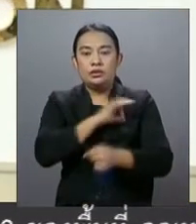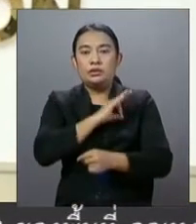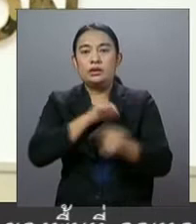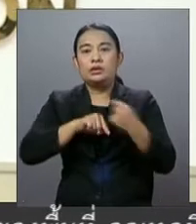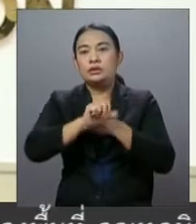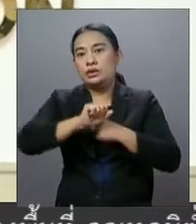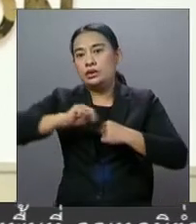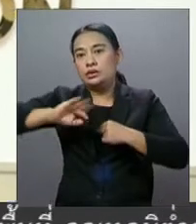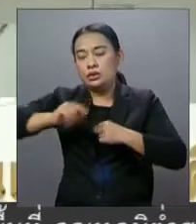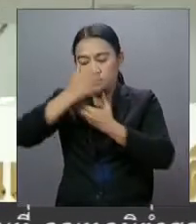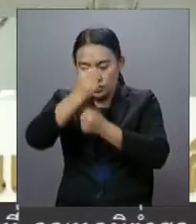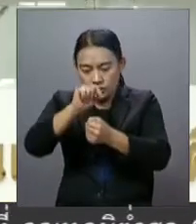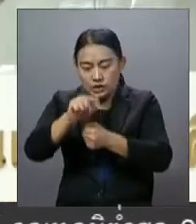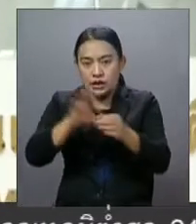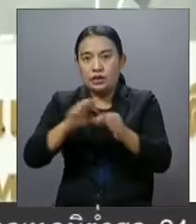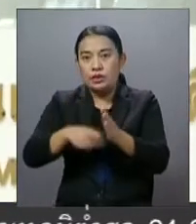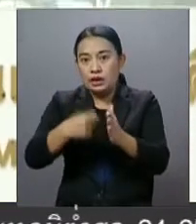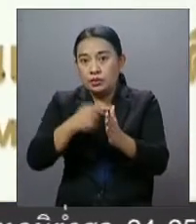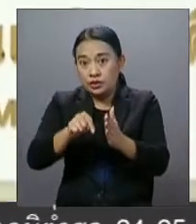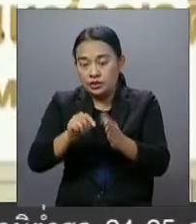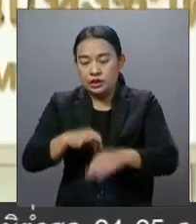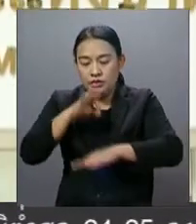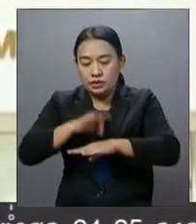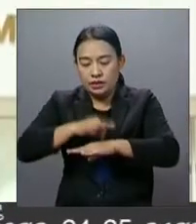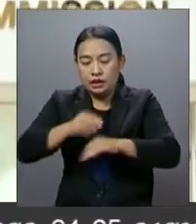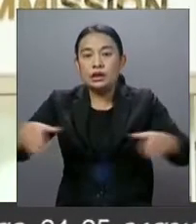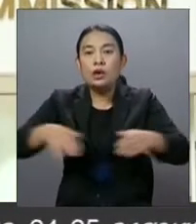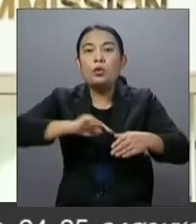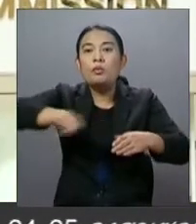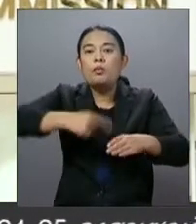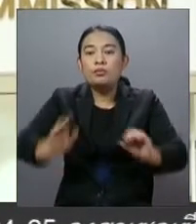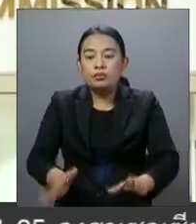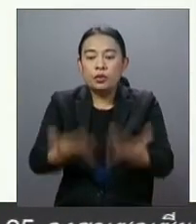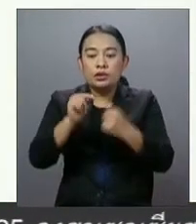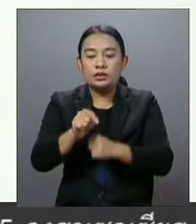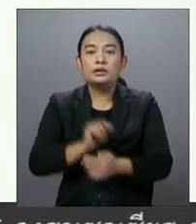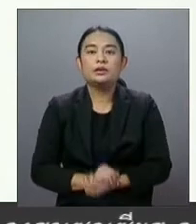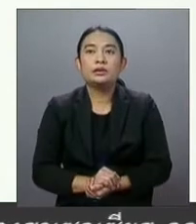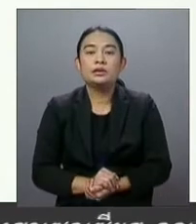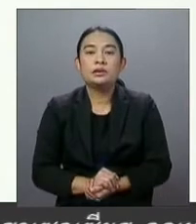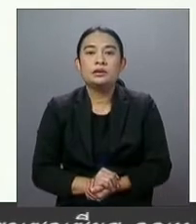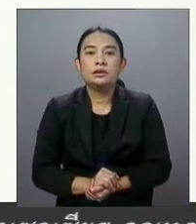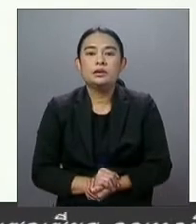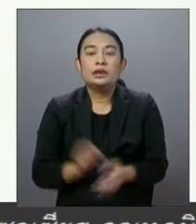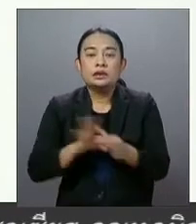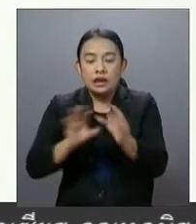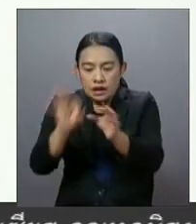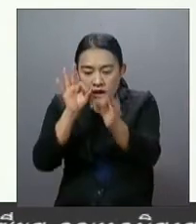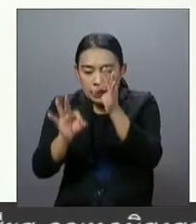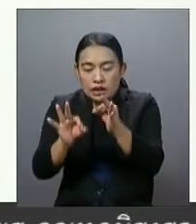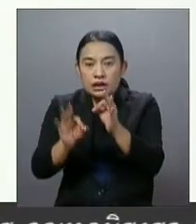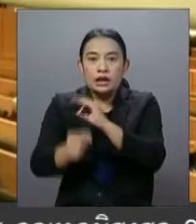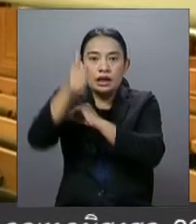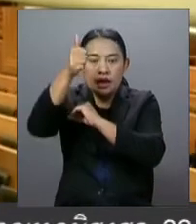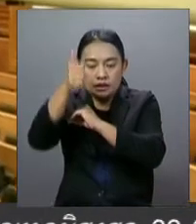ให้ความสนใจจะเป็เรื่องเหตุผลการให้พนจากตำแหนงทั้งคณะและประเดนที่ว่าจะสามารถกลบเข้าเพื่รัการสัหาได้อกหอไม่ครั